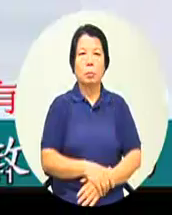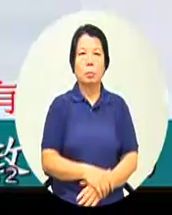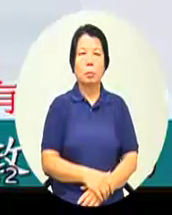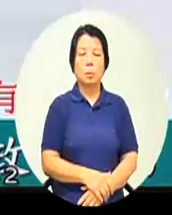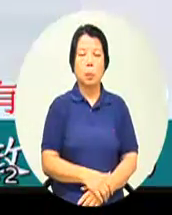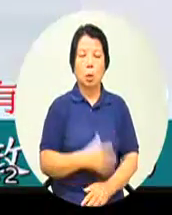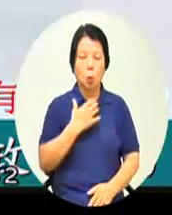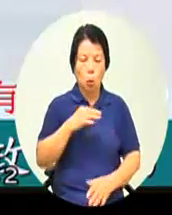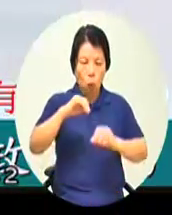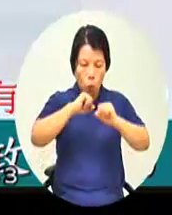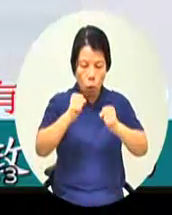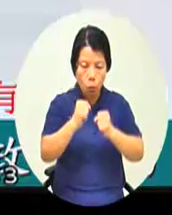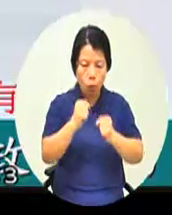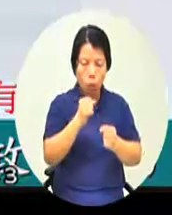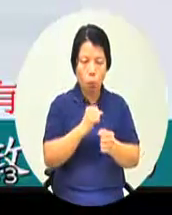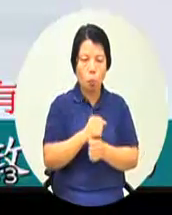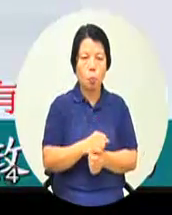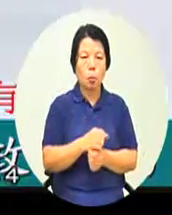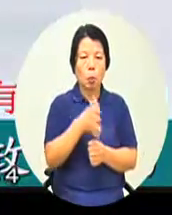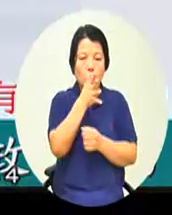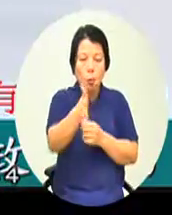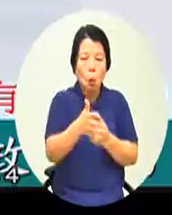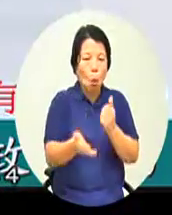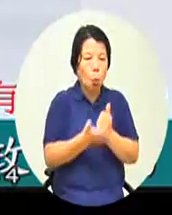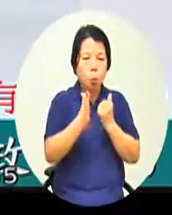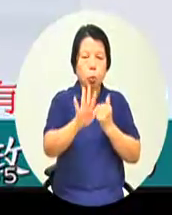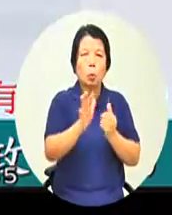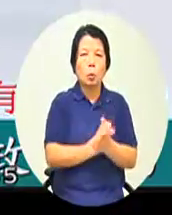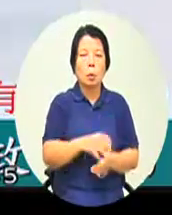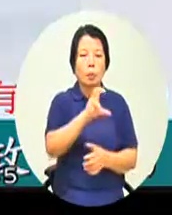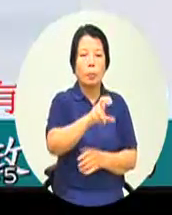其实我去查就查出来咧，这个87间啊。